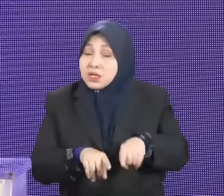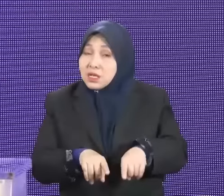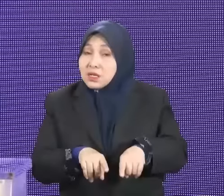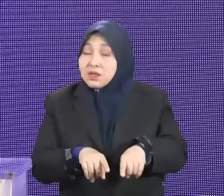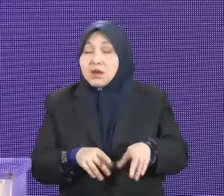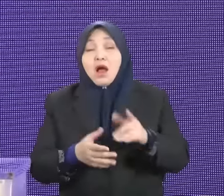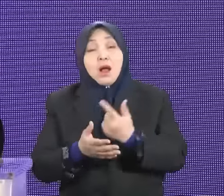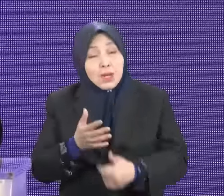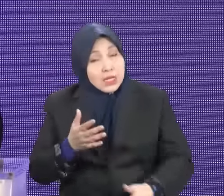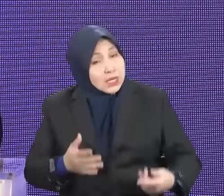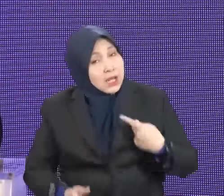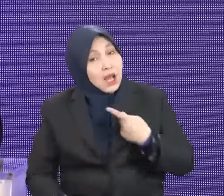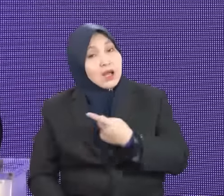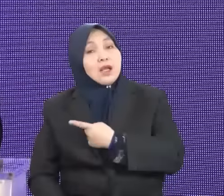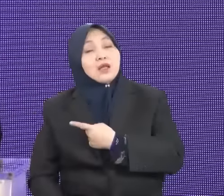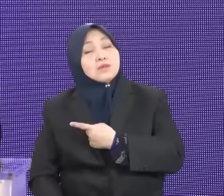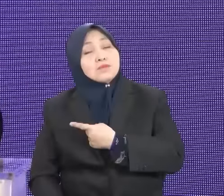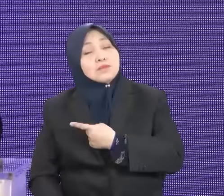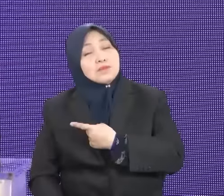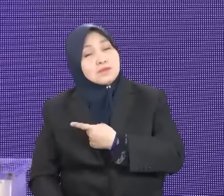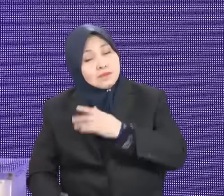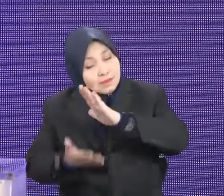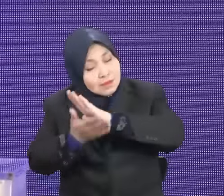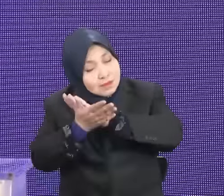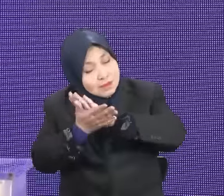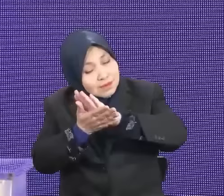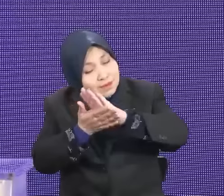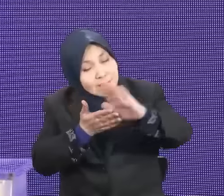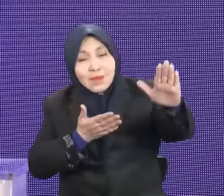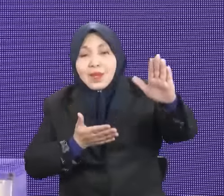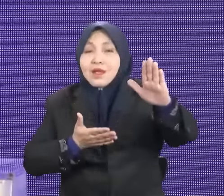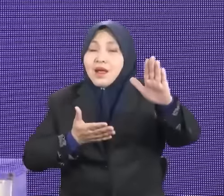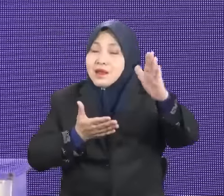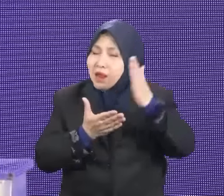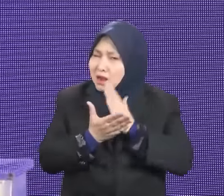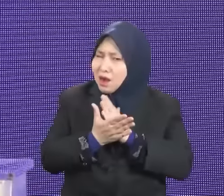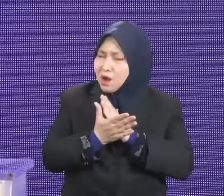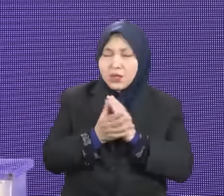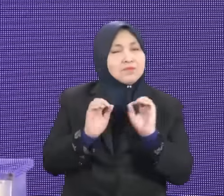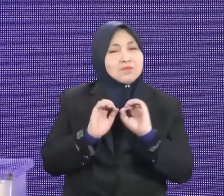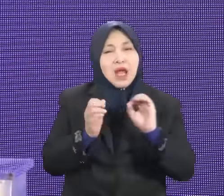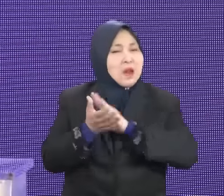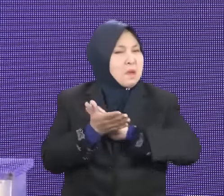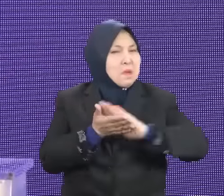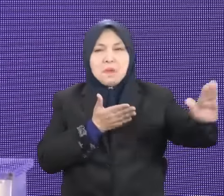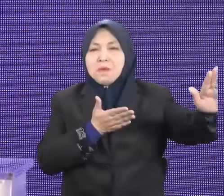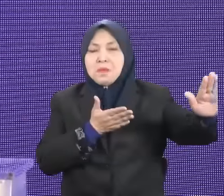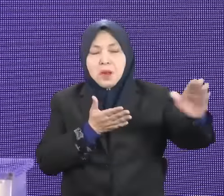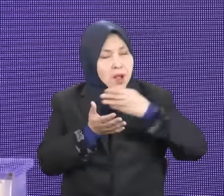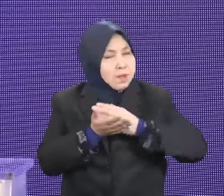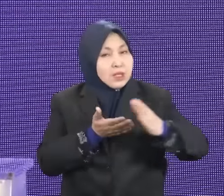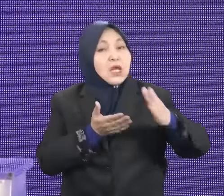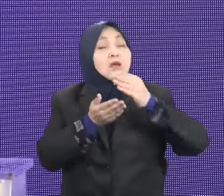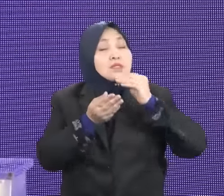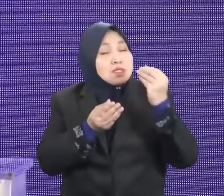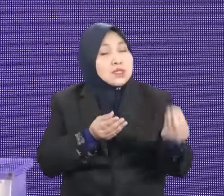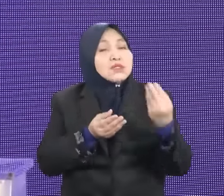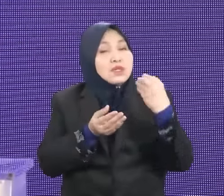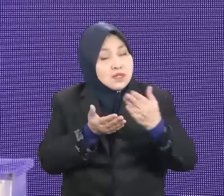jadiin kita akan dibersihkan keraguan dalam hidup kita apa-apa saja keraguan sedikit demi